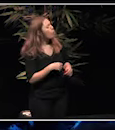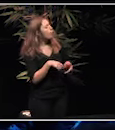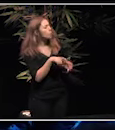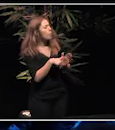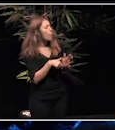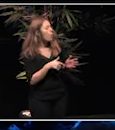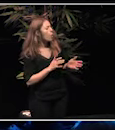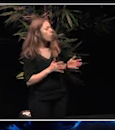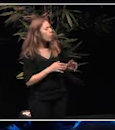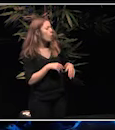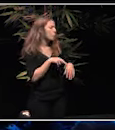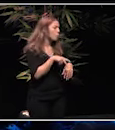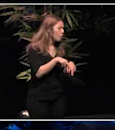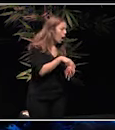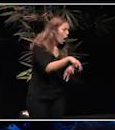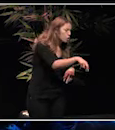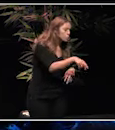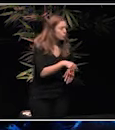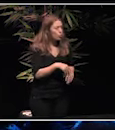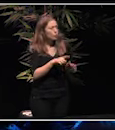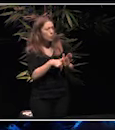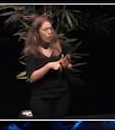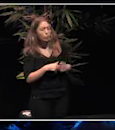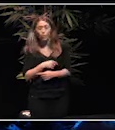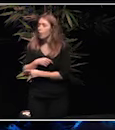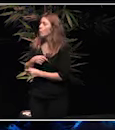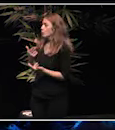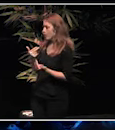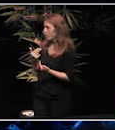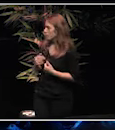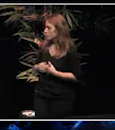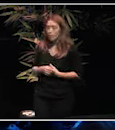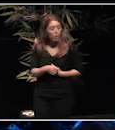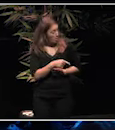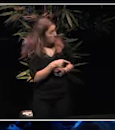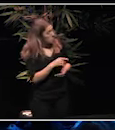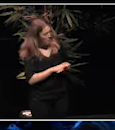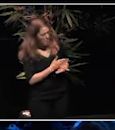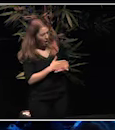demi-heure. Marché, couru une demi-heure. Ouais. Ça s'est bien passé. C'était pour vous préparer